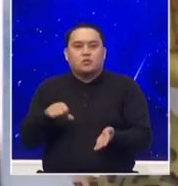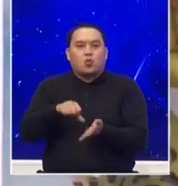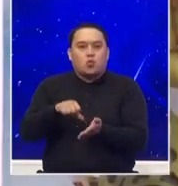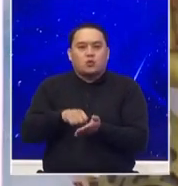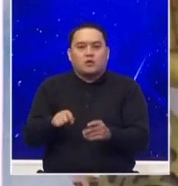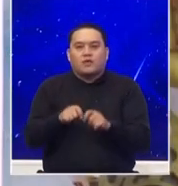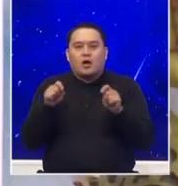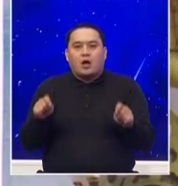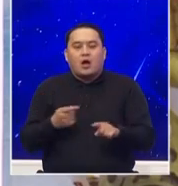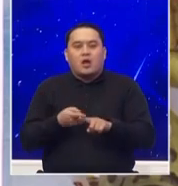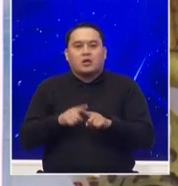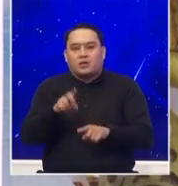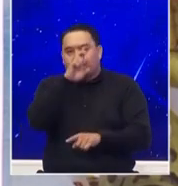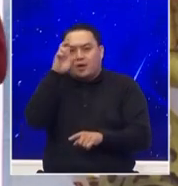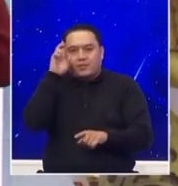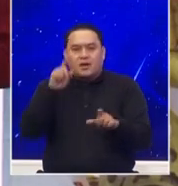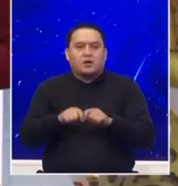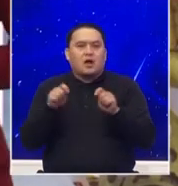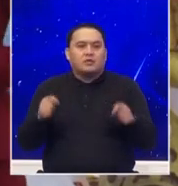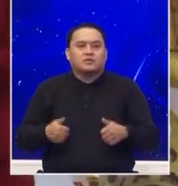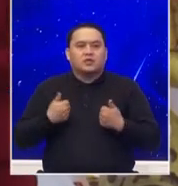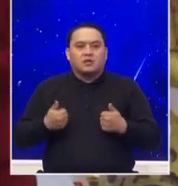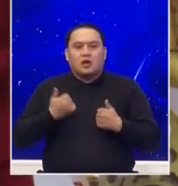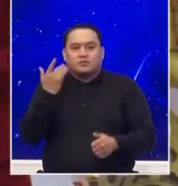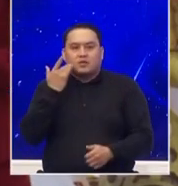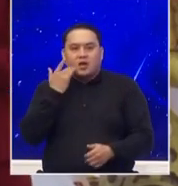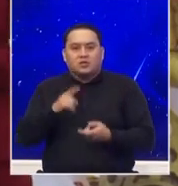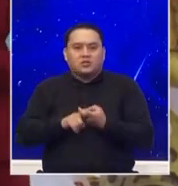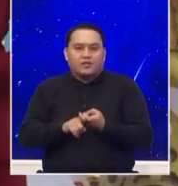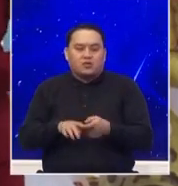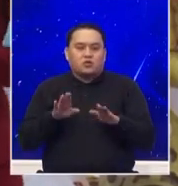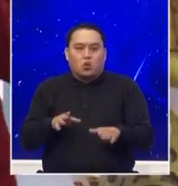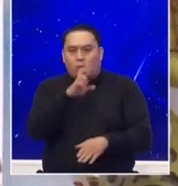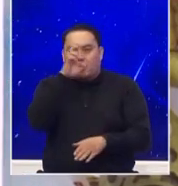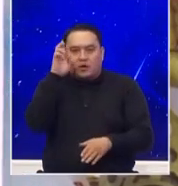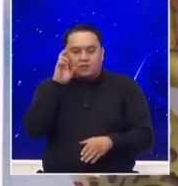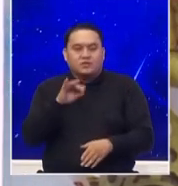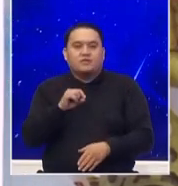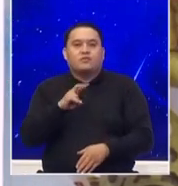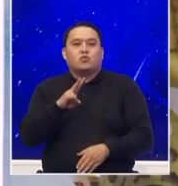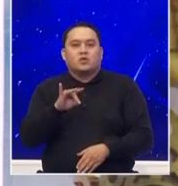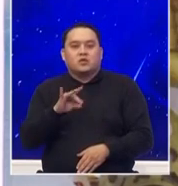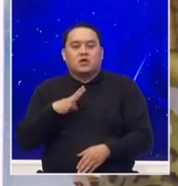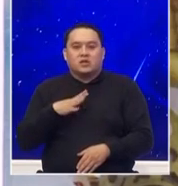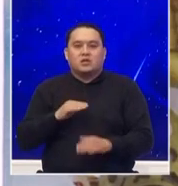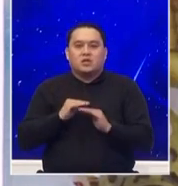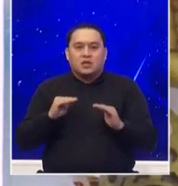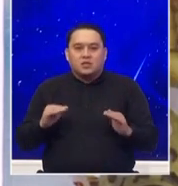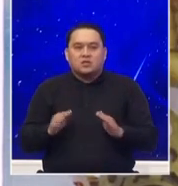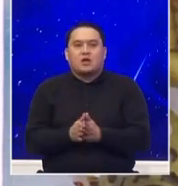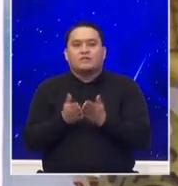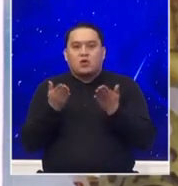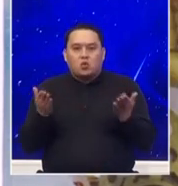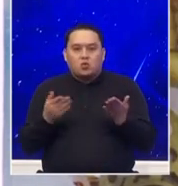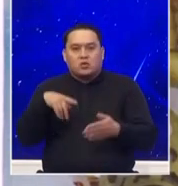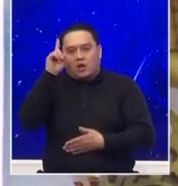участие в открытии этой библиотеки. Всегда стараюсь поддерживать связь не только с библиотекой имени Сейфуллина, но и с детской библиотекой.